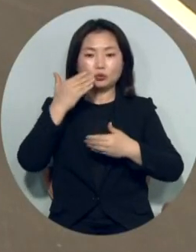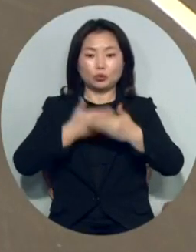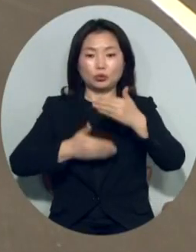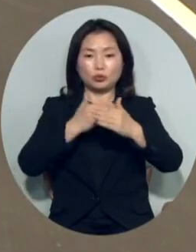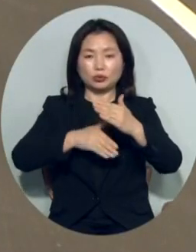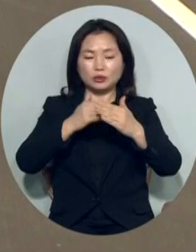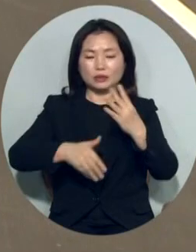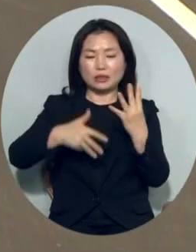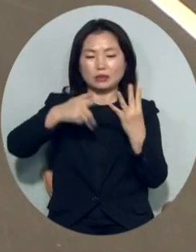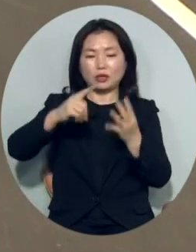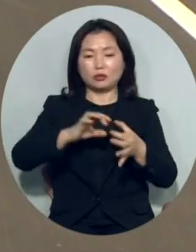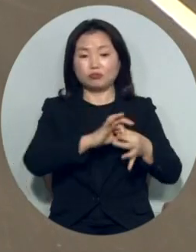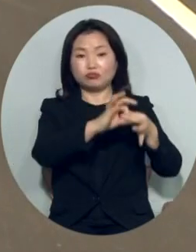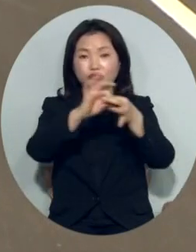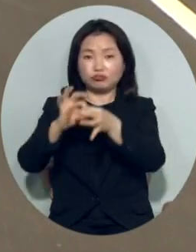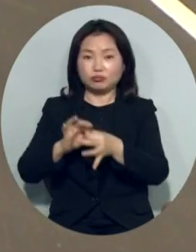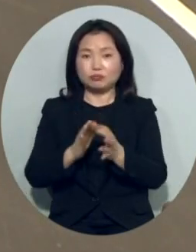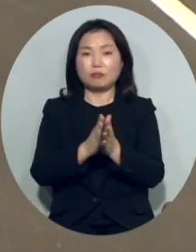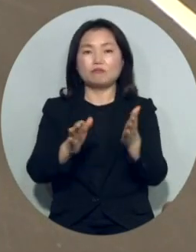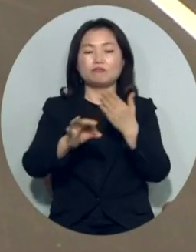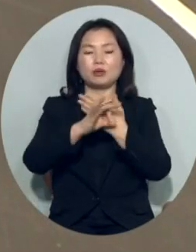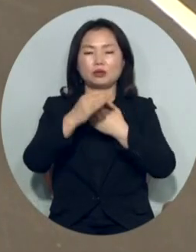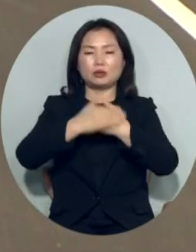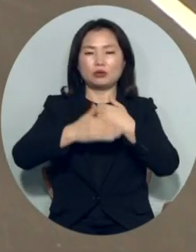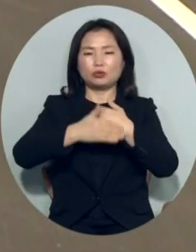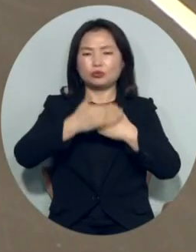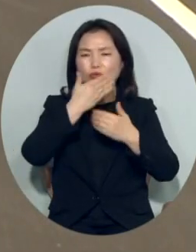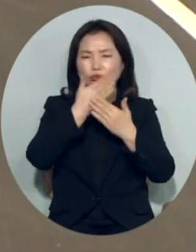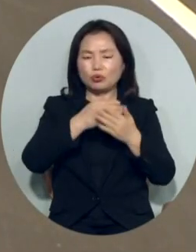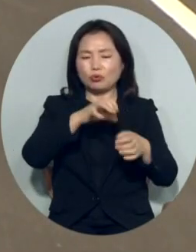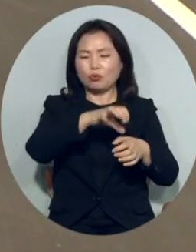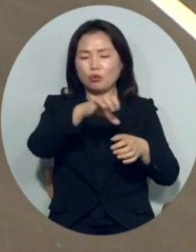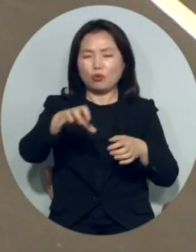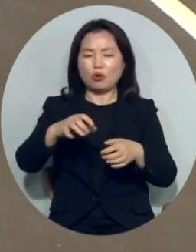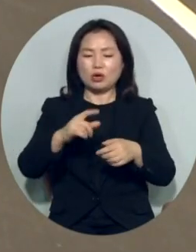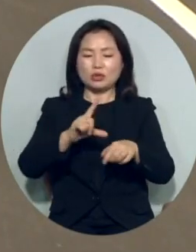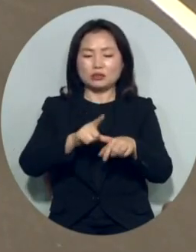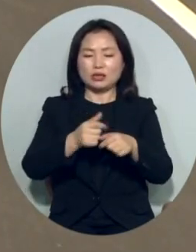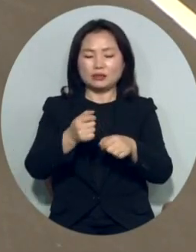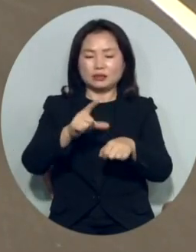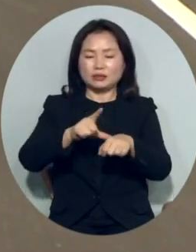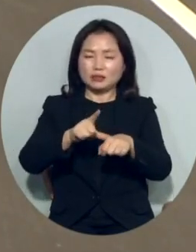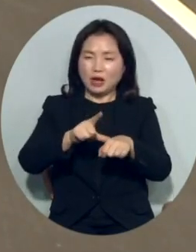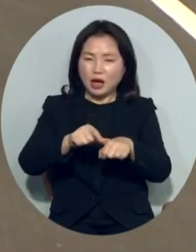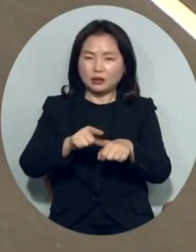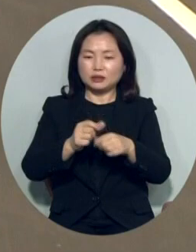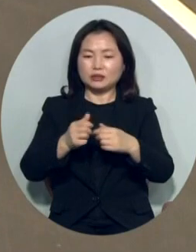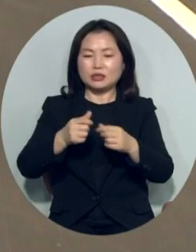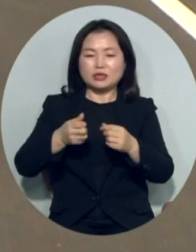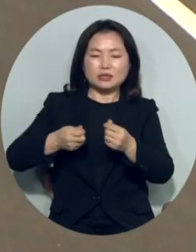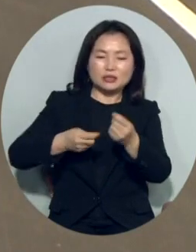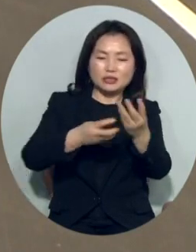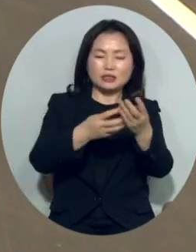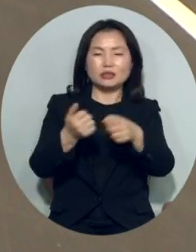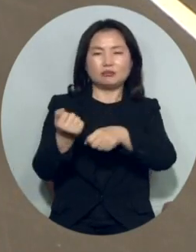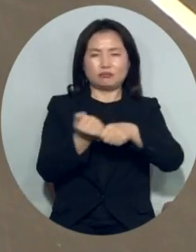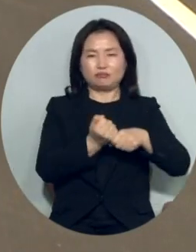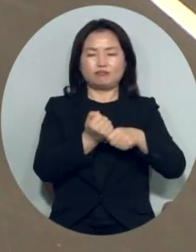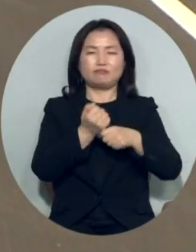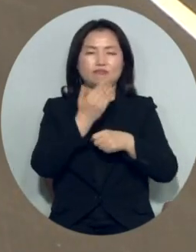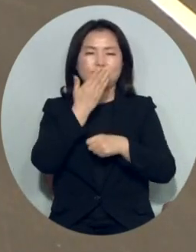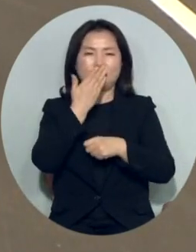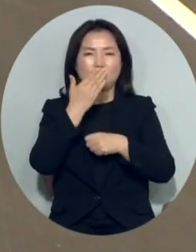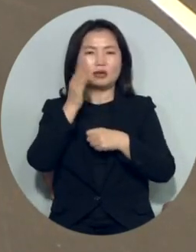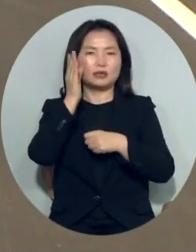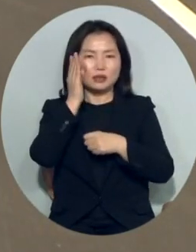한국도로공사는 4차 순환도로가 개통하며 대구 주요 지점으로 갈때 주행 거리와 시간이 단축될 것으로 예상하고